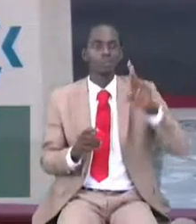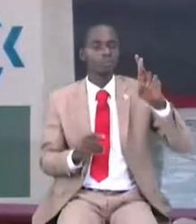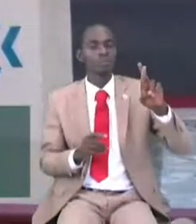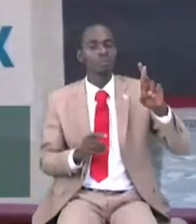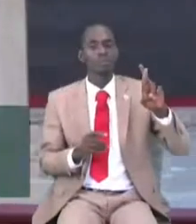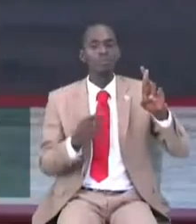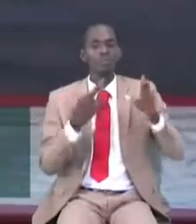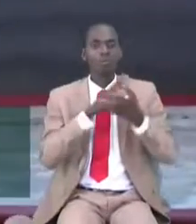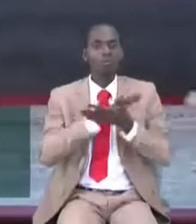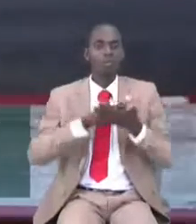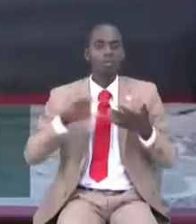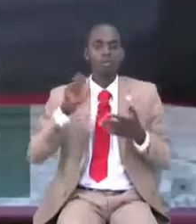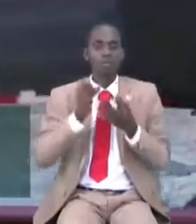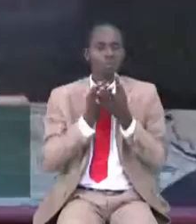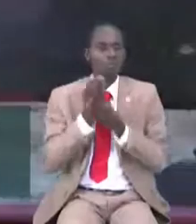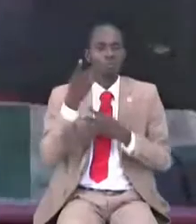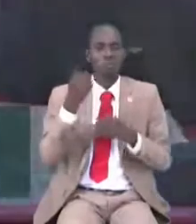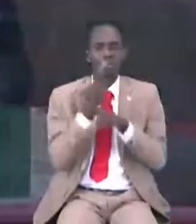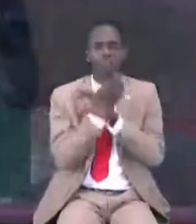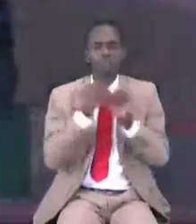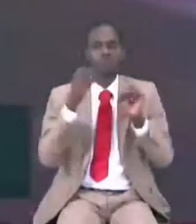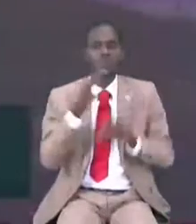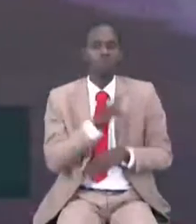à travers la rédemption de Christ.